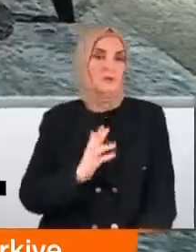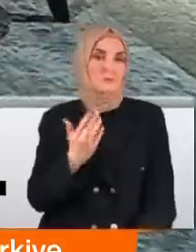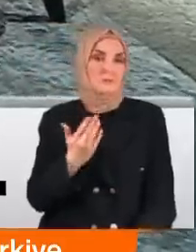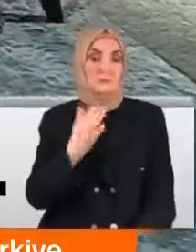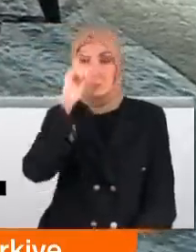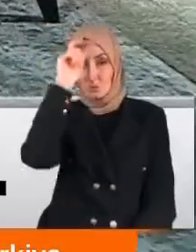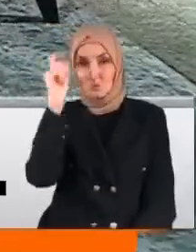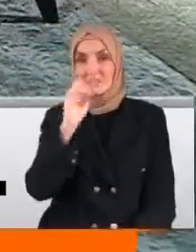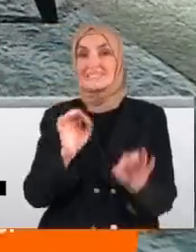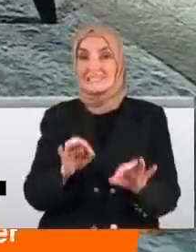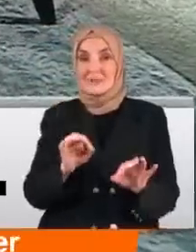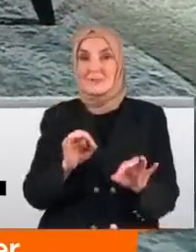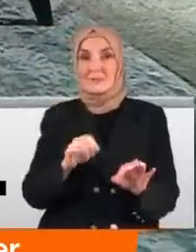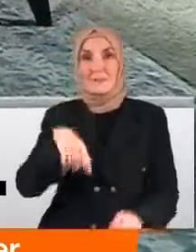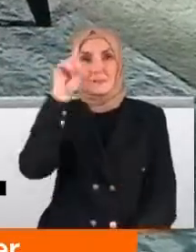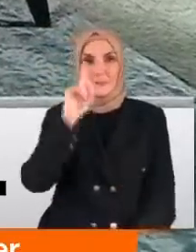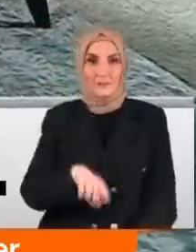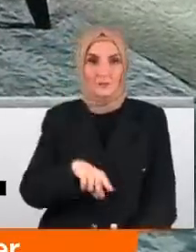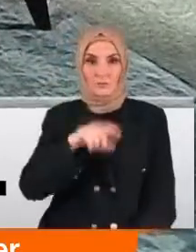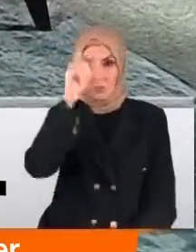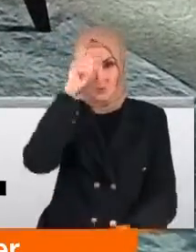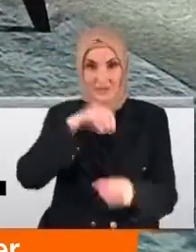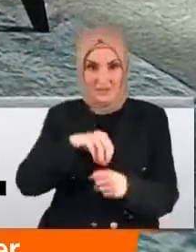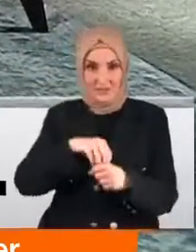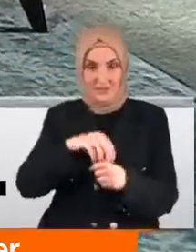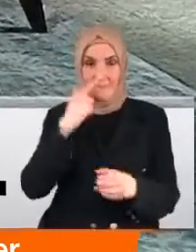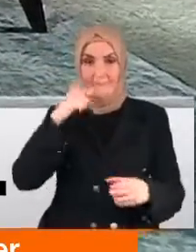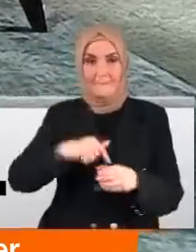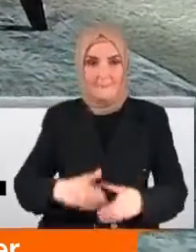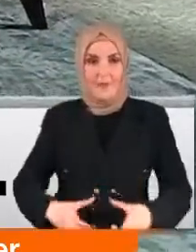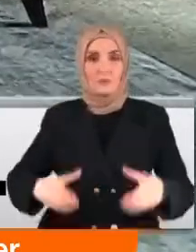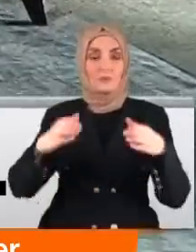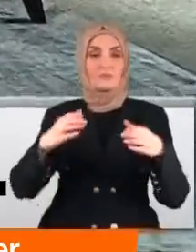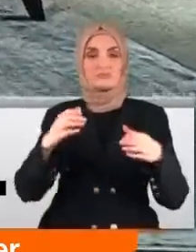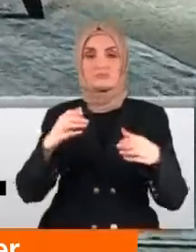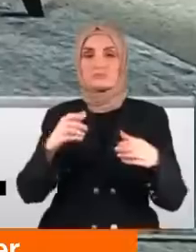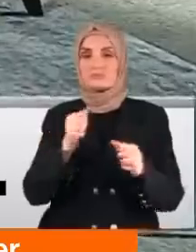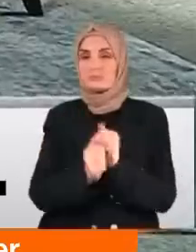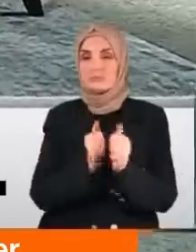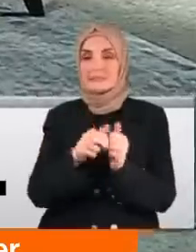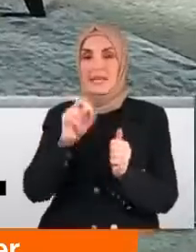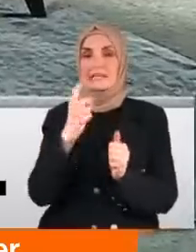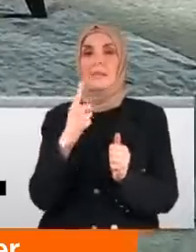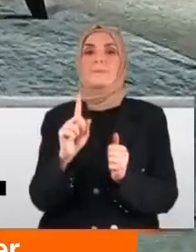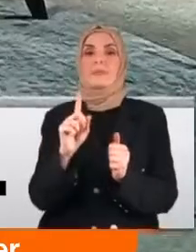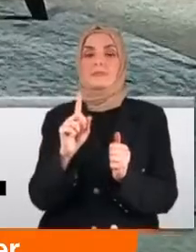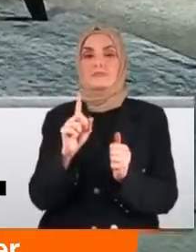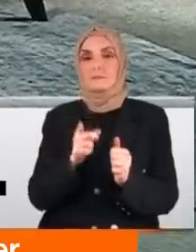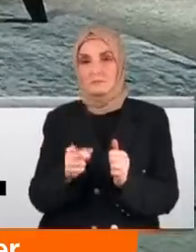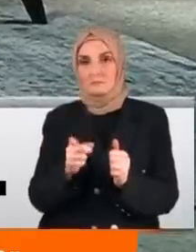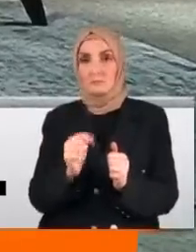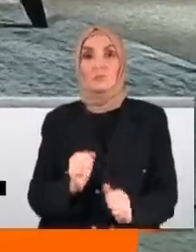Türkiye'nin şu an günlük yurt içi petrol üretimi 80 bin varil. Şimdi bu düşünün. 100